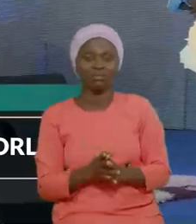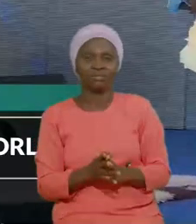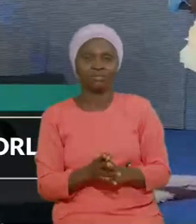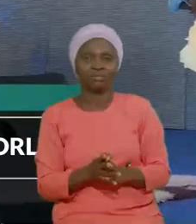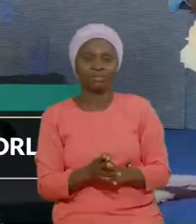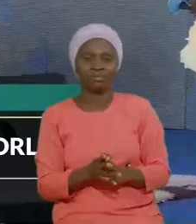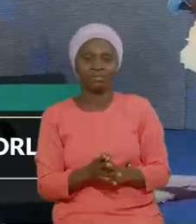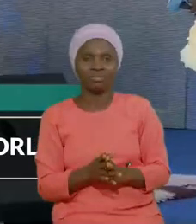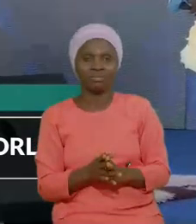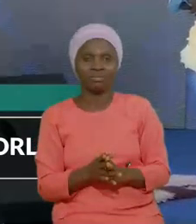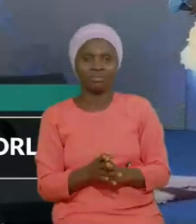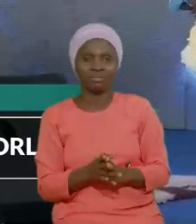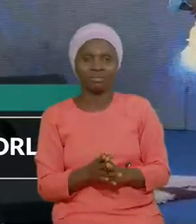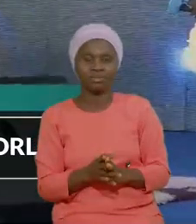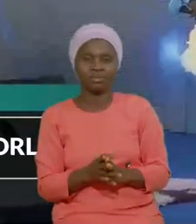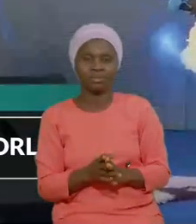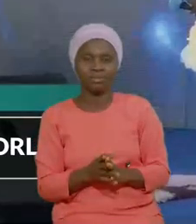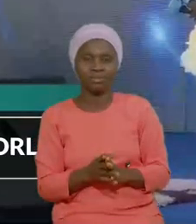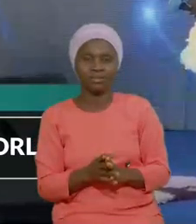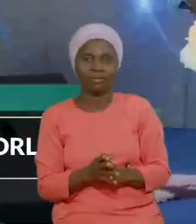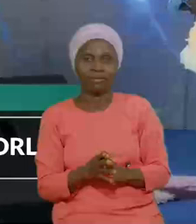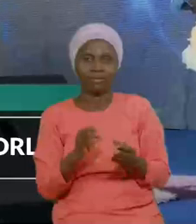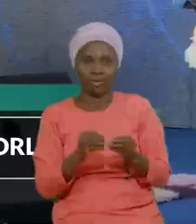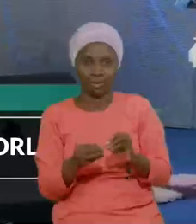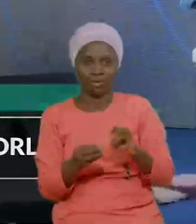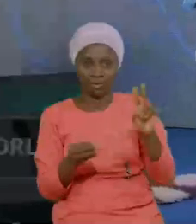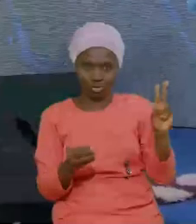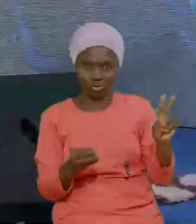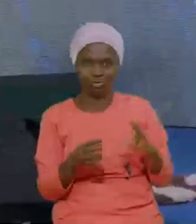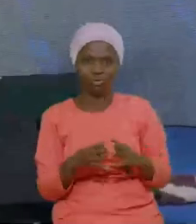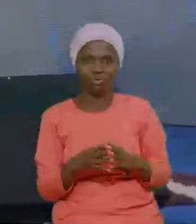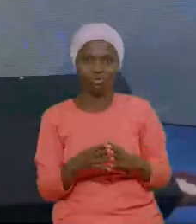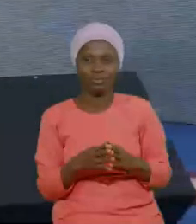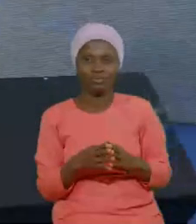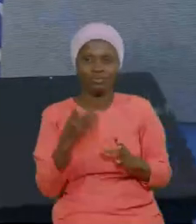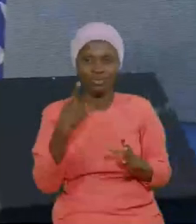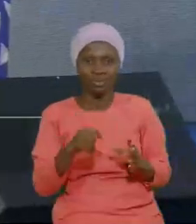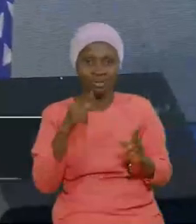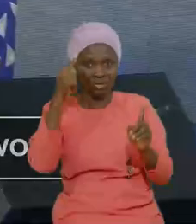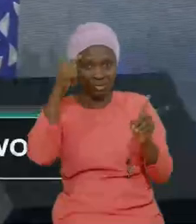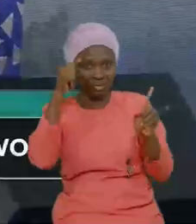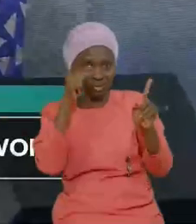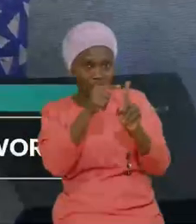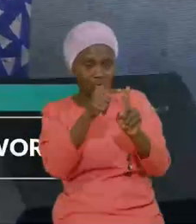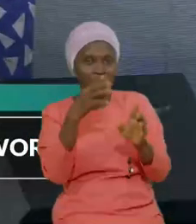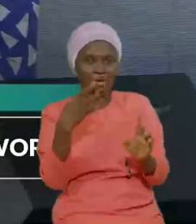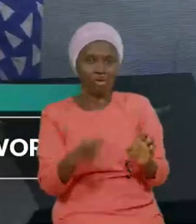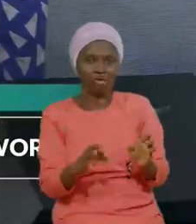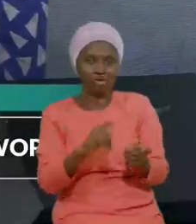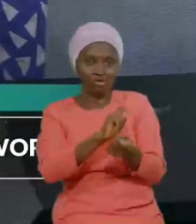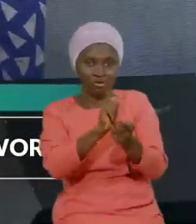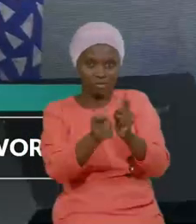Si ce monde intérieur n'est pas changé, transformé, nous ne pourrons rien changer d'autre. Deuxièmement,